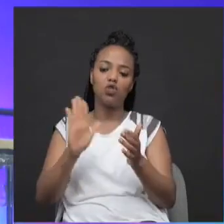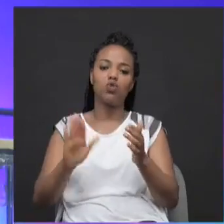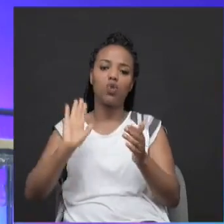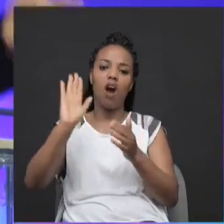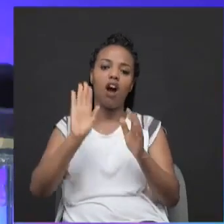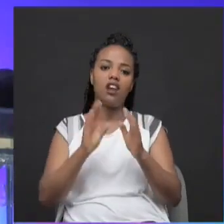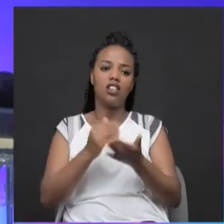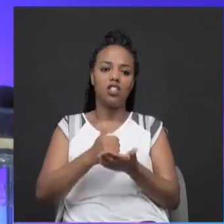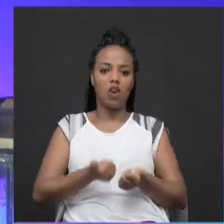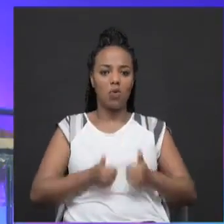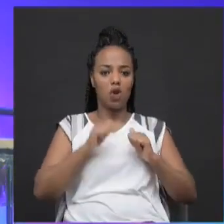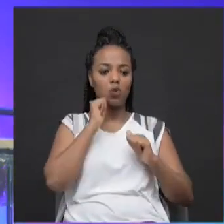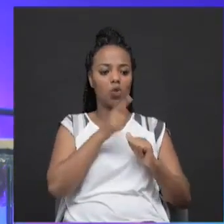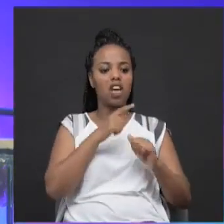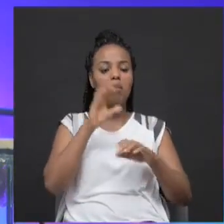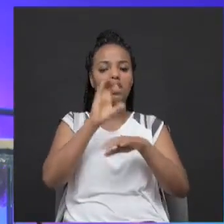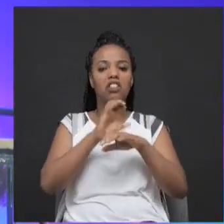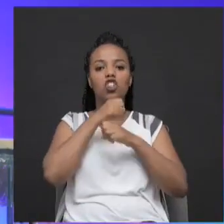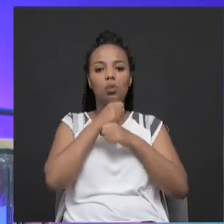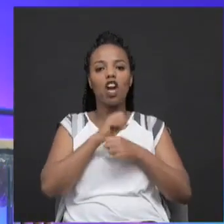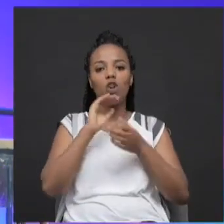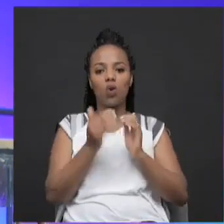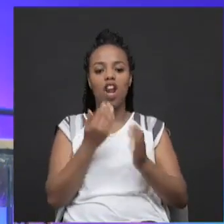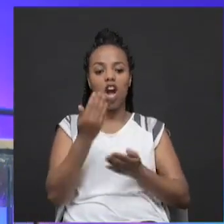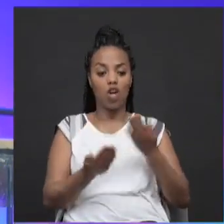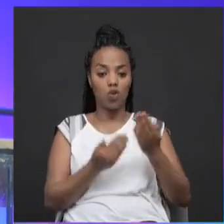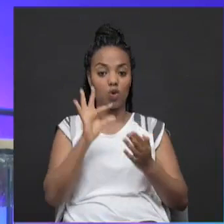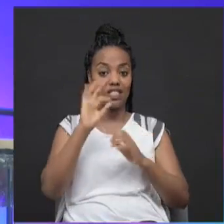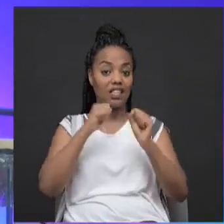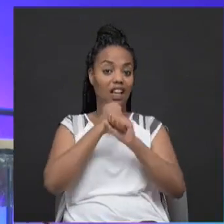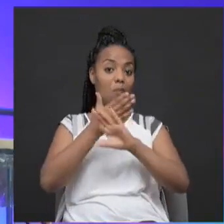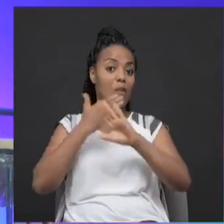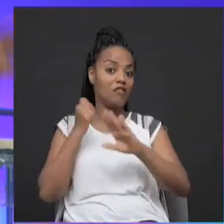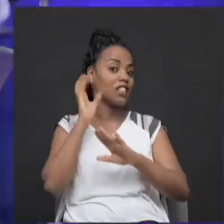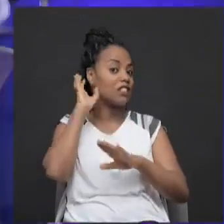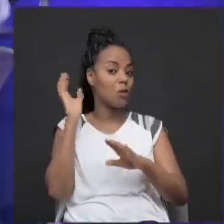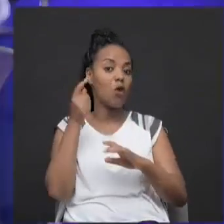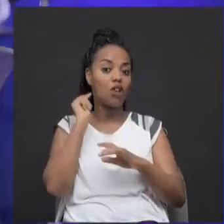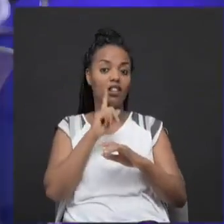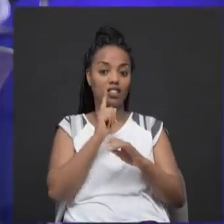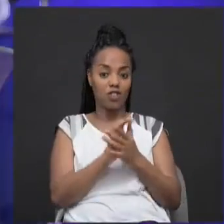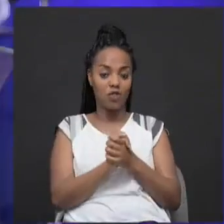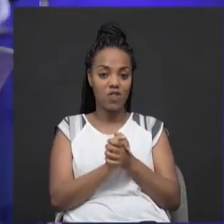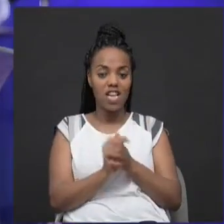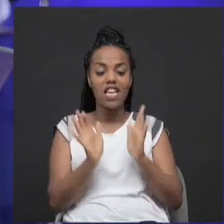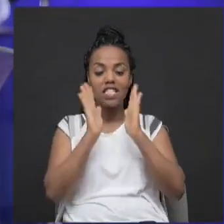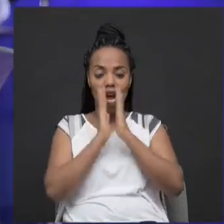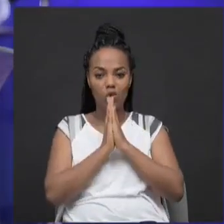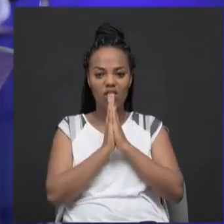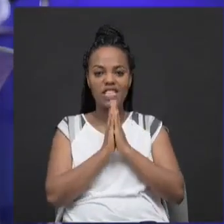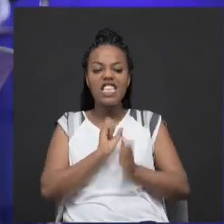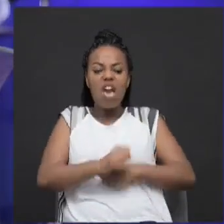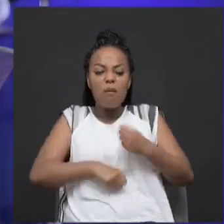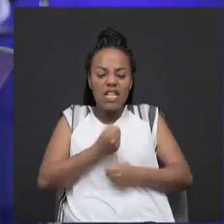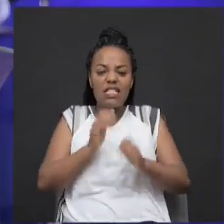እሷ የቤተክርስቲያን ሽማግሌ ሆና ለአገልግሎት እዛ ሄጄ ከ9 ዓመት በፊት የሰማሁት ታሪክ ነው የምነግራችሁ ጸሎት የምጥ ጸሎት